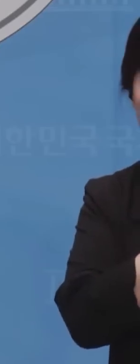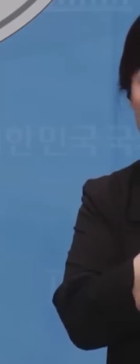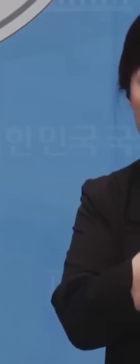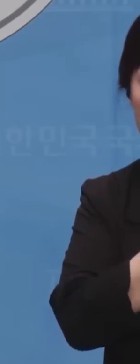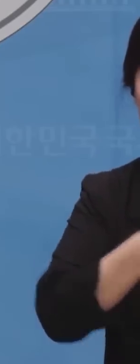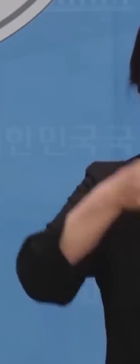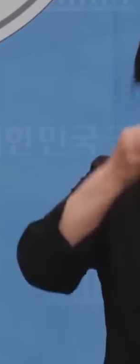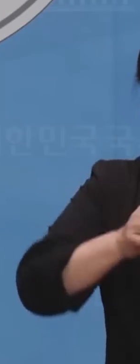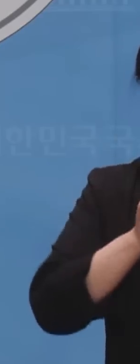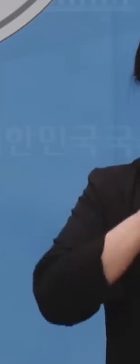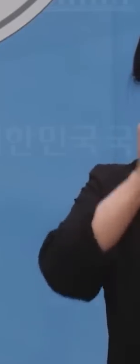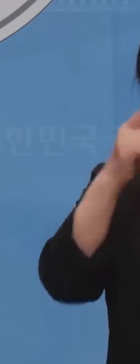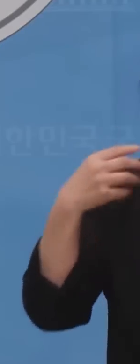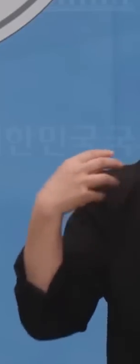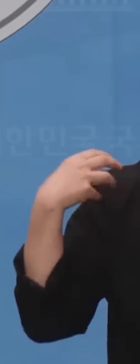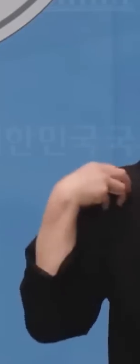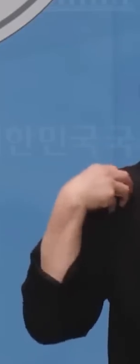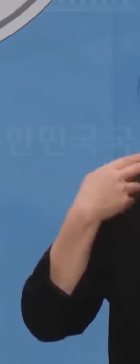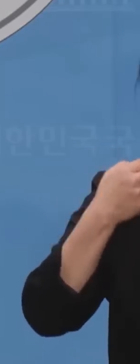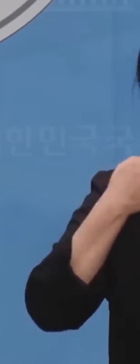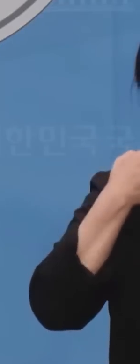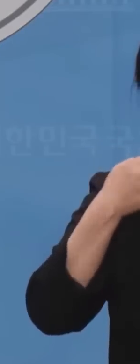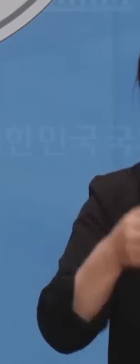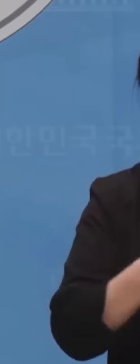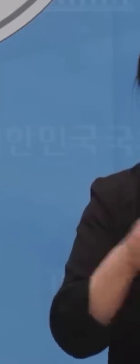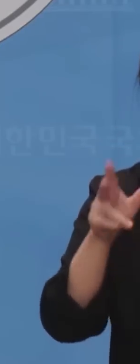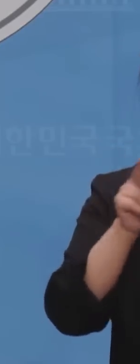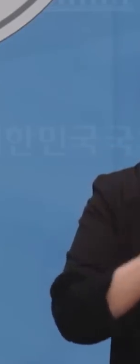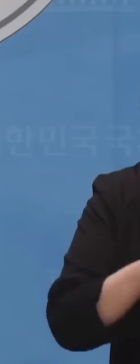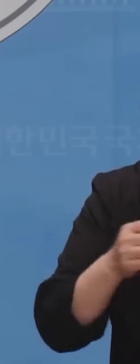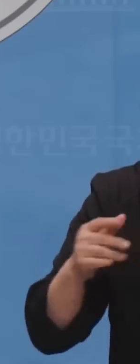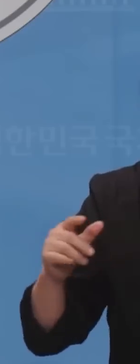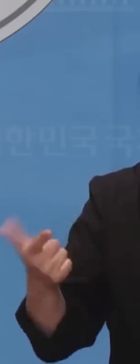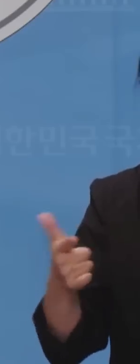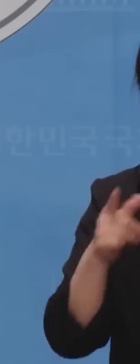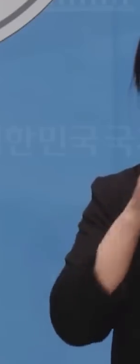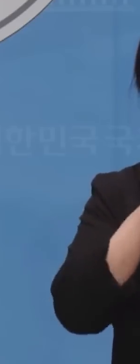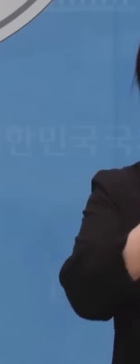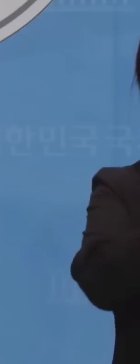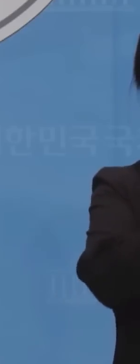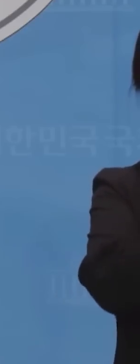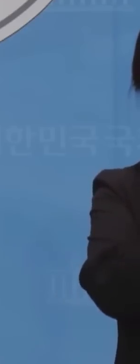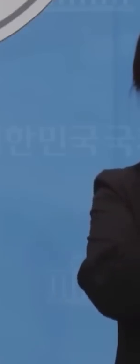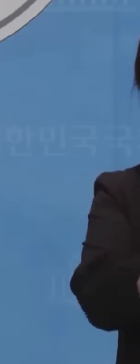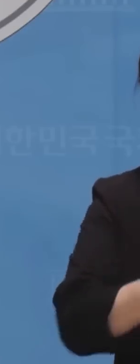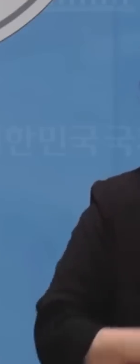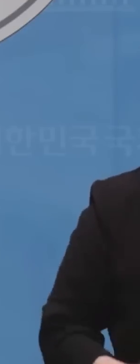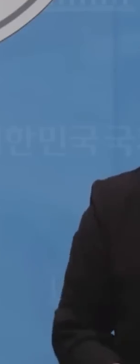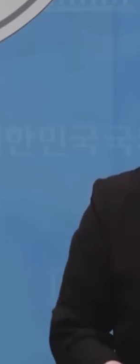재산 신고의 의무가 없으니 문제 없다는 태도를 보이고 있습니다.